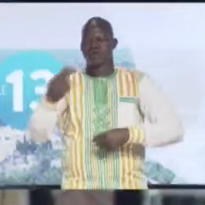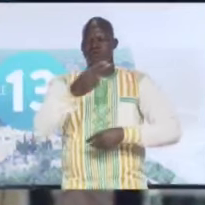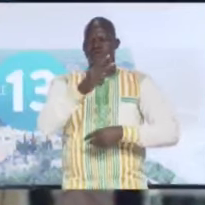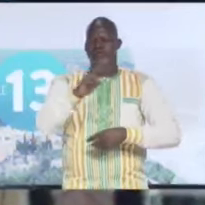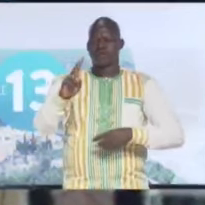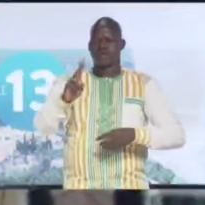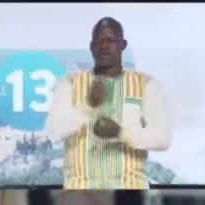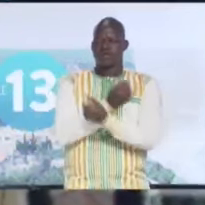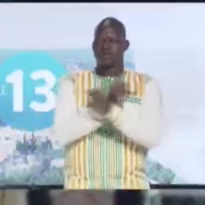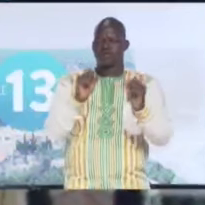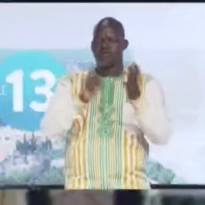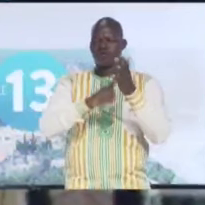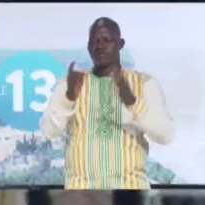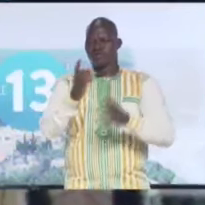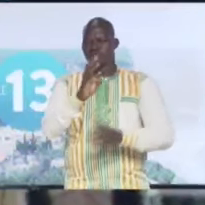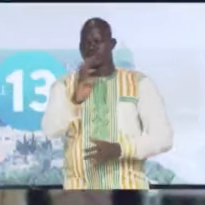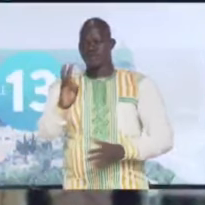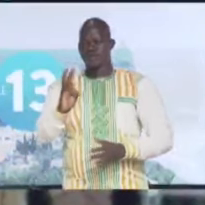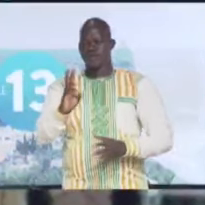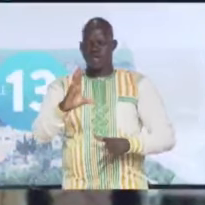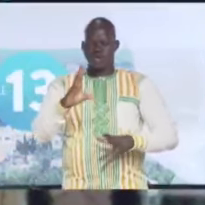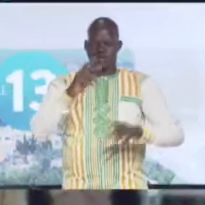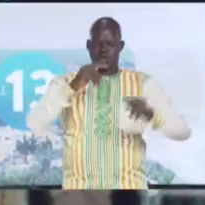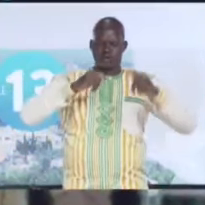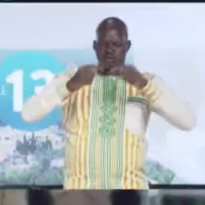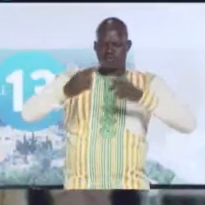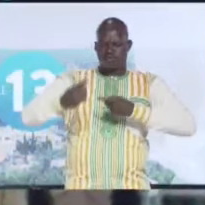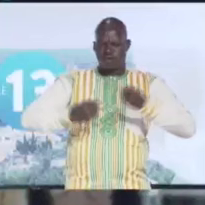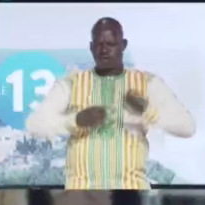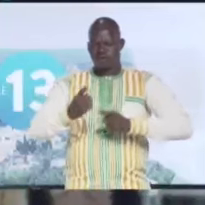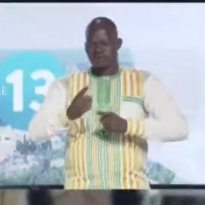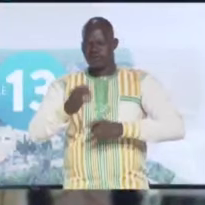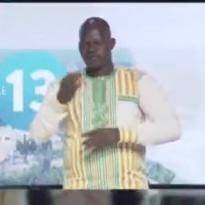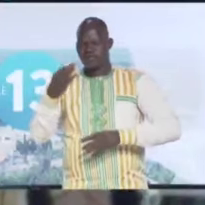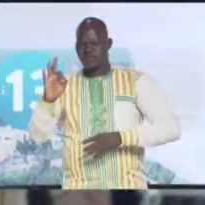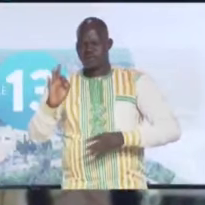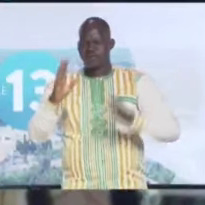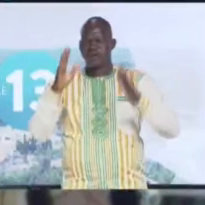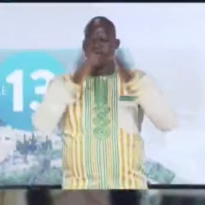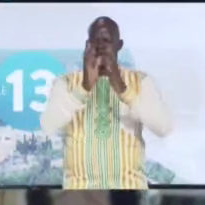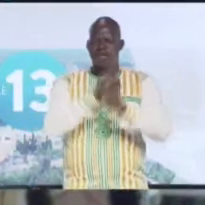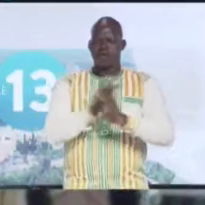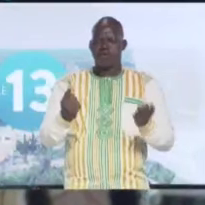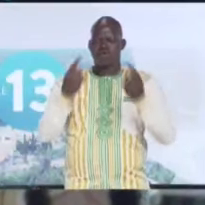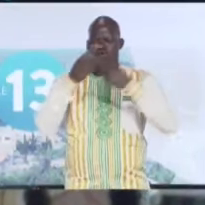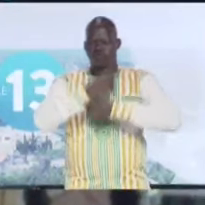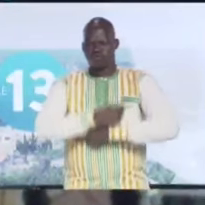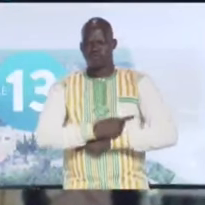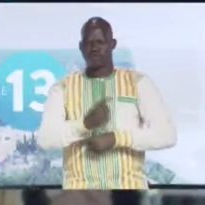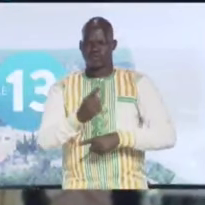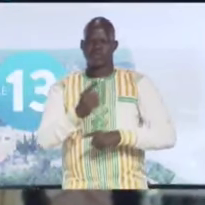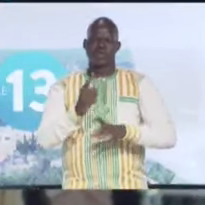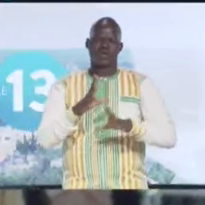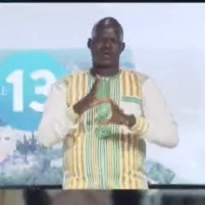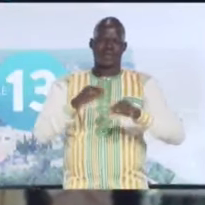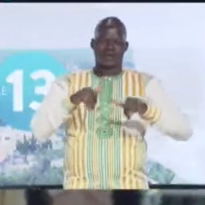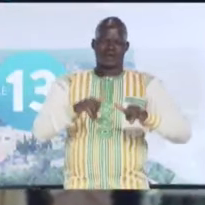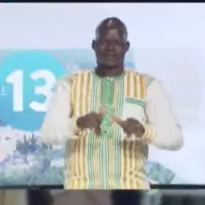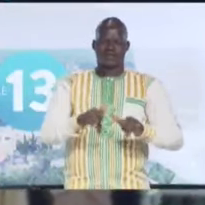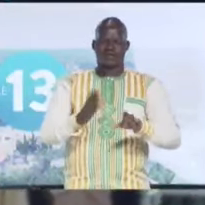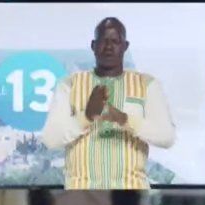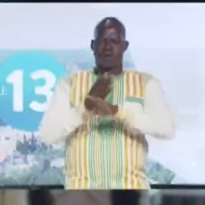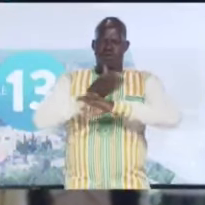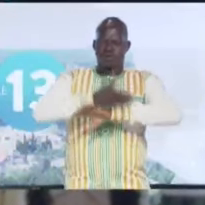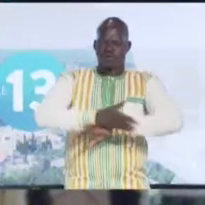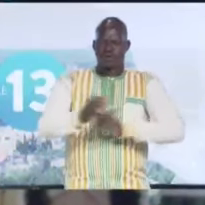en 1960. Théâtre de la gouvernance du colon français, la ville garde aujourd'hui les traces de la colonisation. À titre d'exemple,